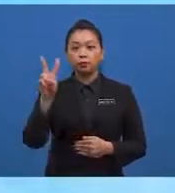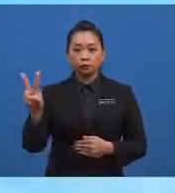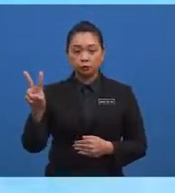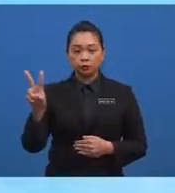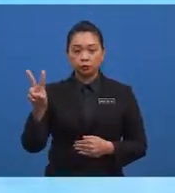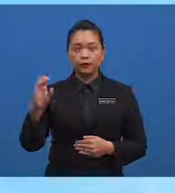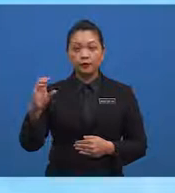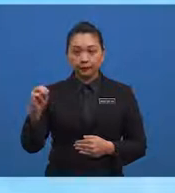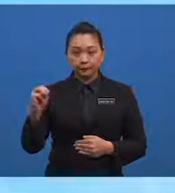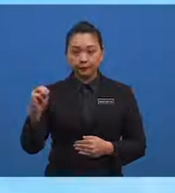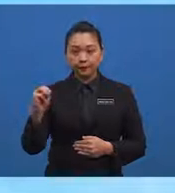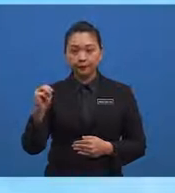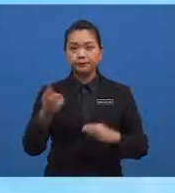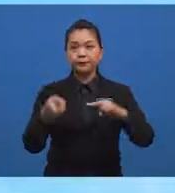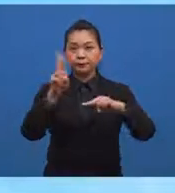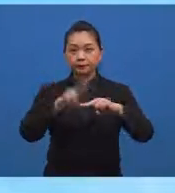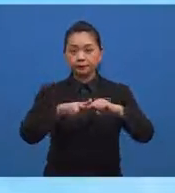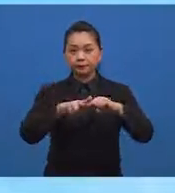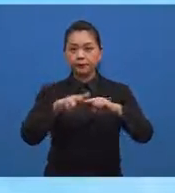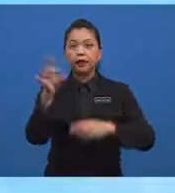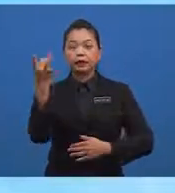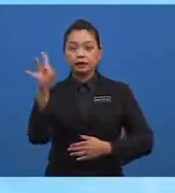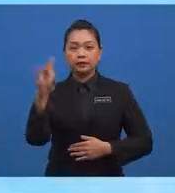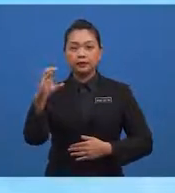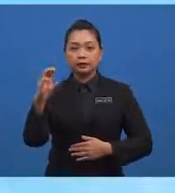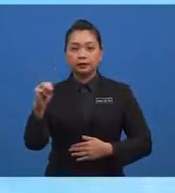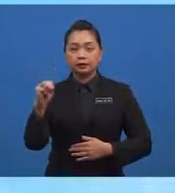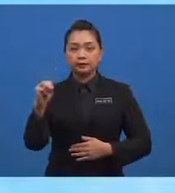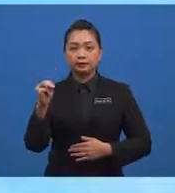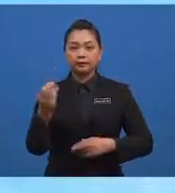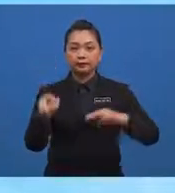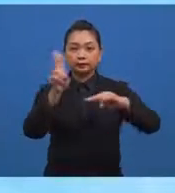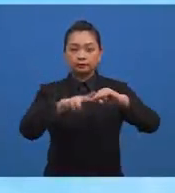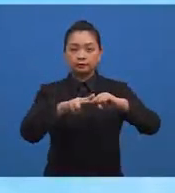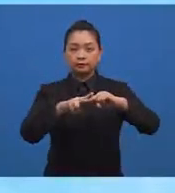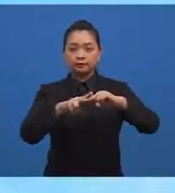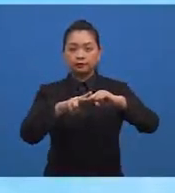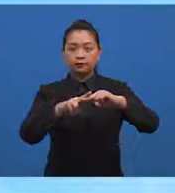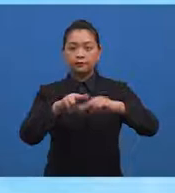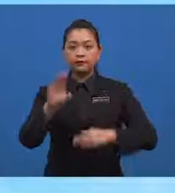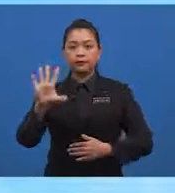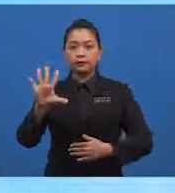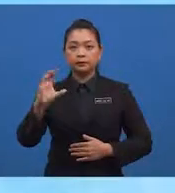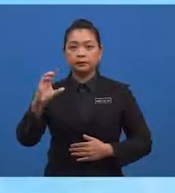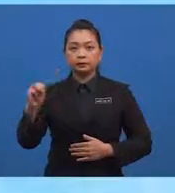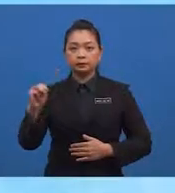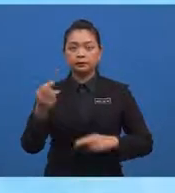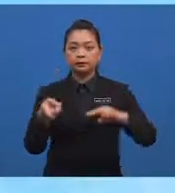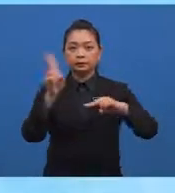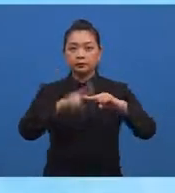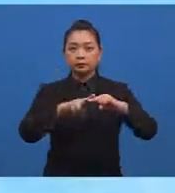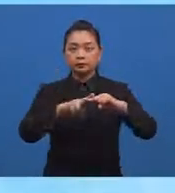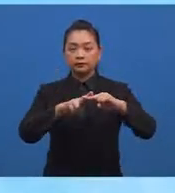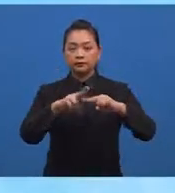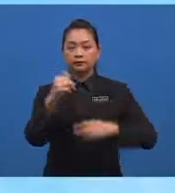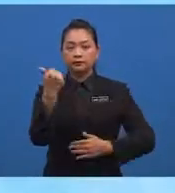22 cm tambah 18 cm tambah 5 cm